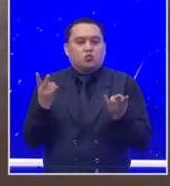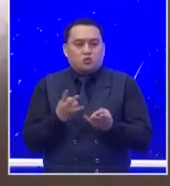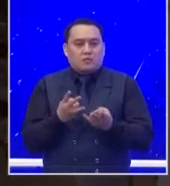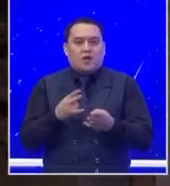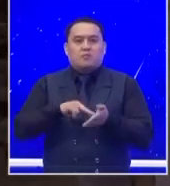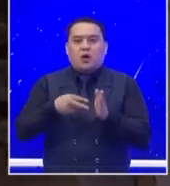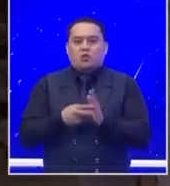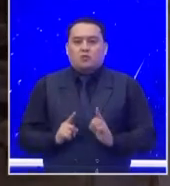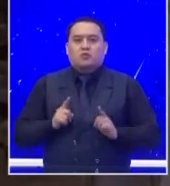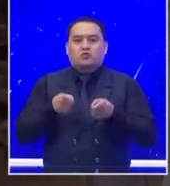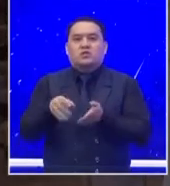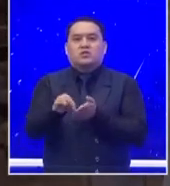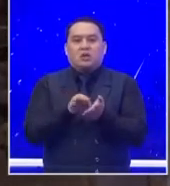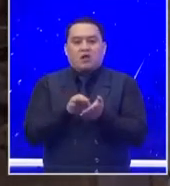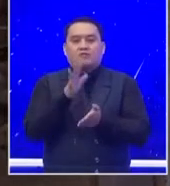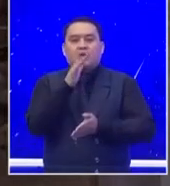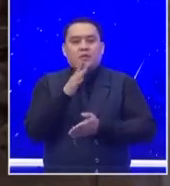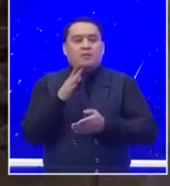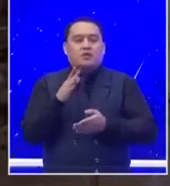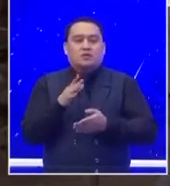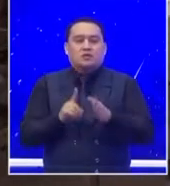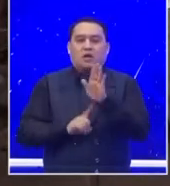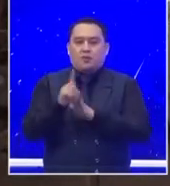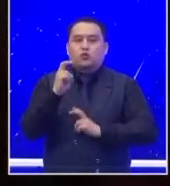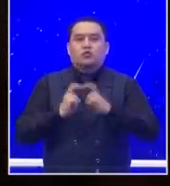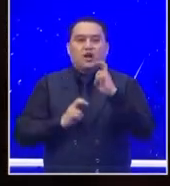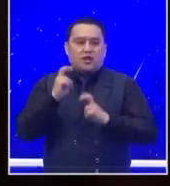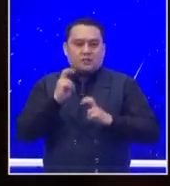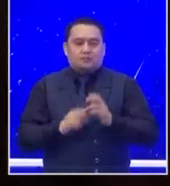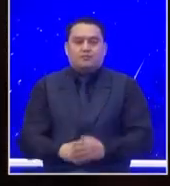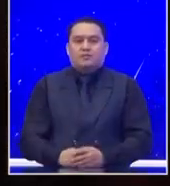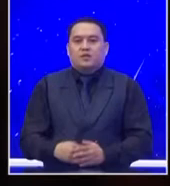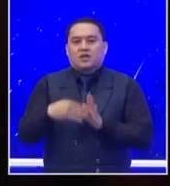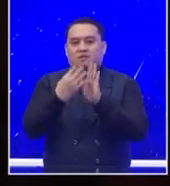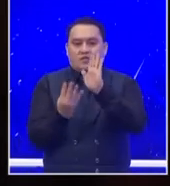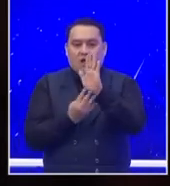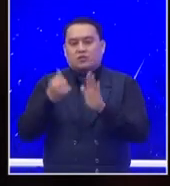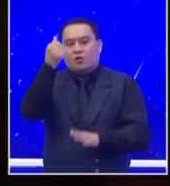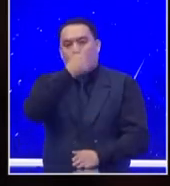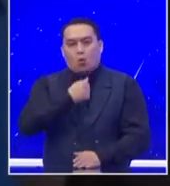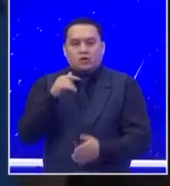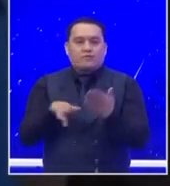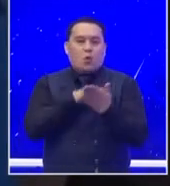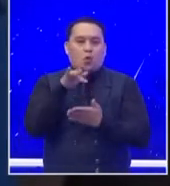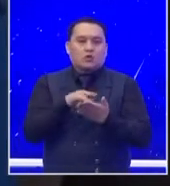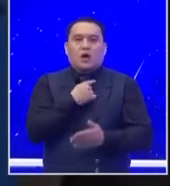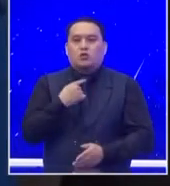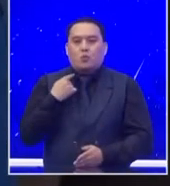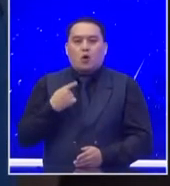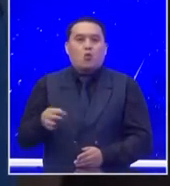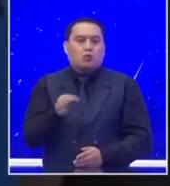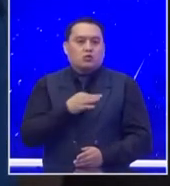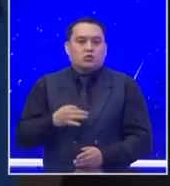планов приступил сразу и за короткое время запустил цех. 2019 года, когда в городе Талдыкургане и по